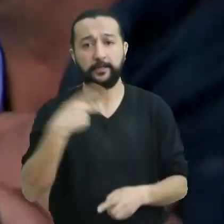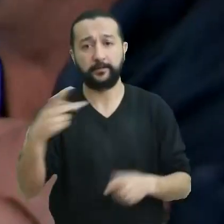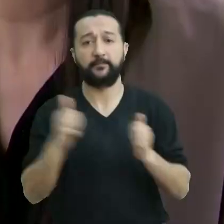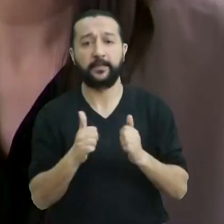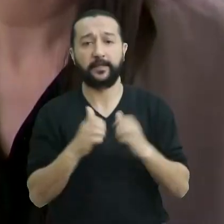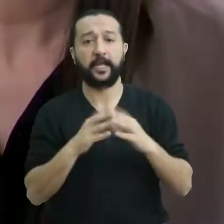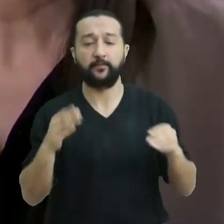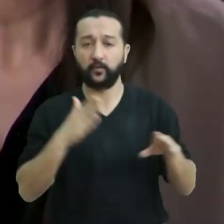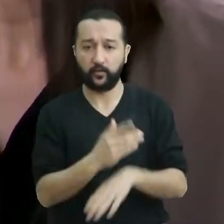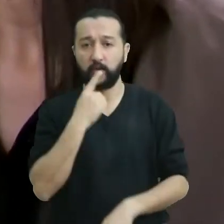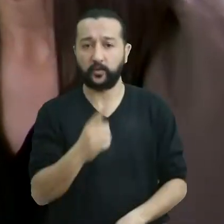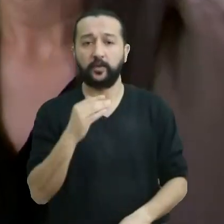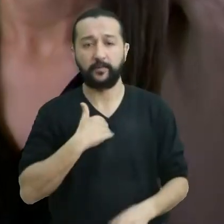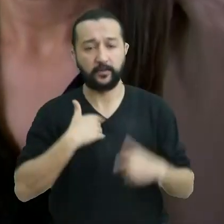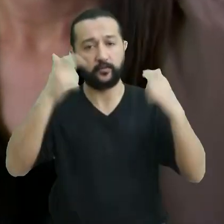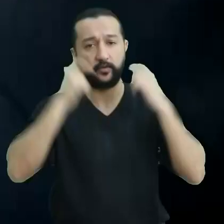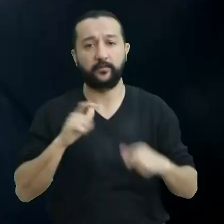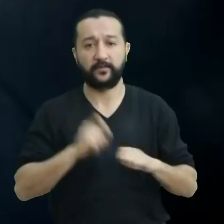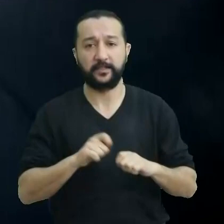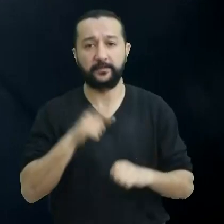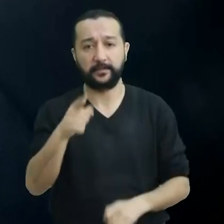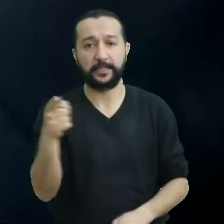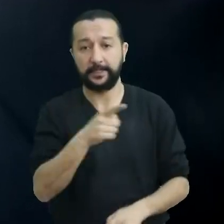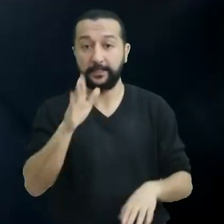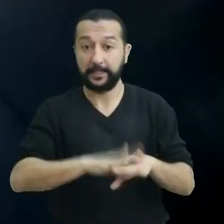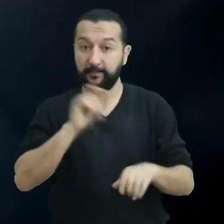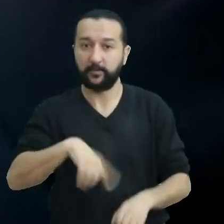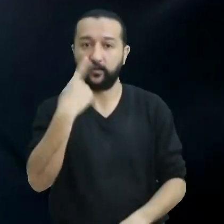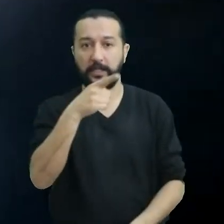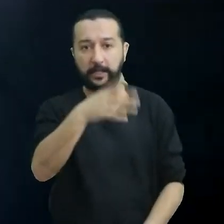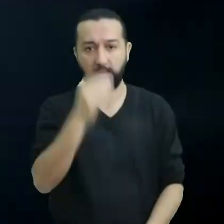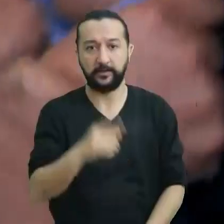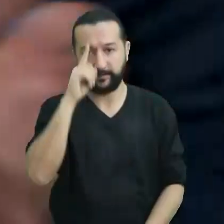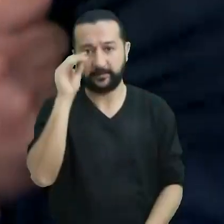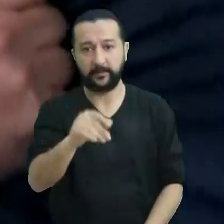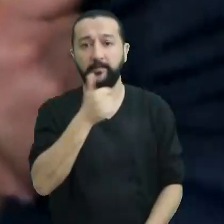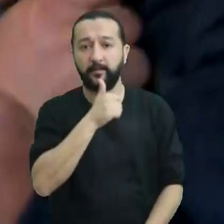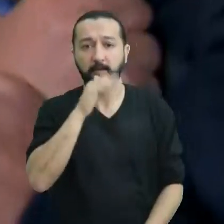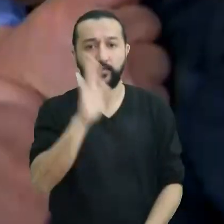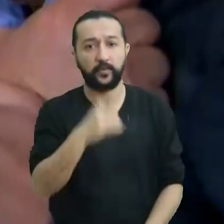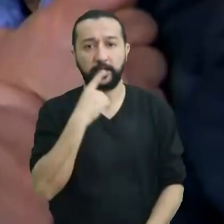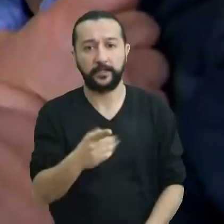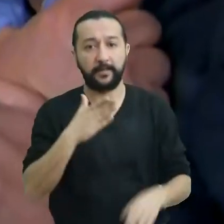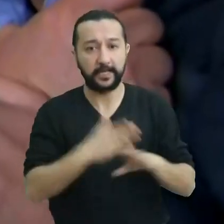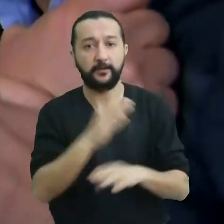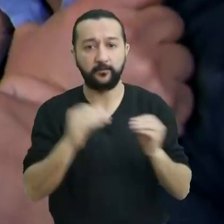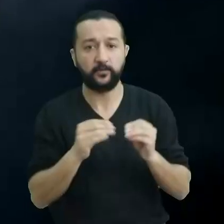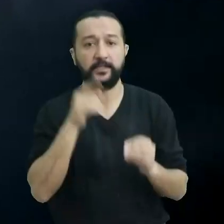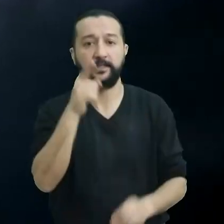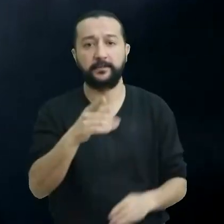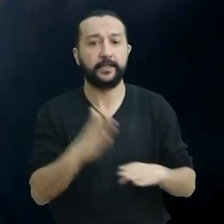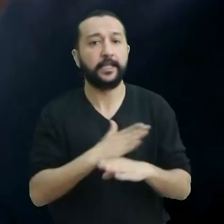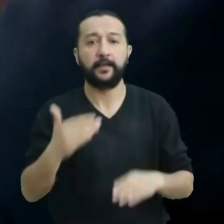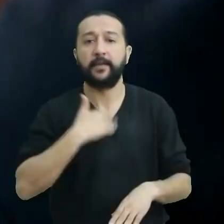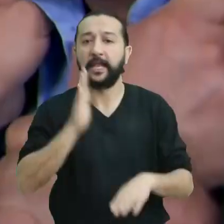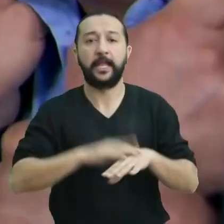beraber kaybettik. Doğru söylüyor baba, ben de sorumluyum bu işten. Ha bunu halledeyim, sıra sana da gelecek zaten. Abiş kocuğum dur. Esas suçlu sensin.